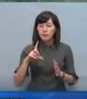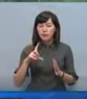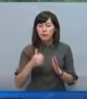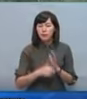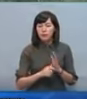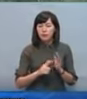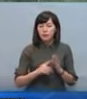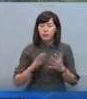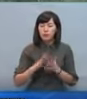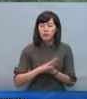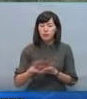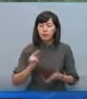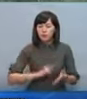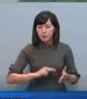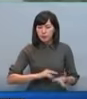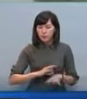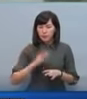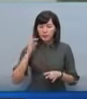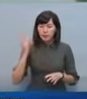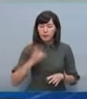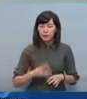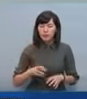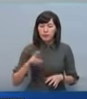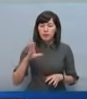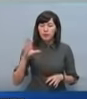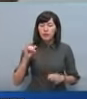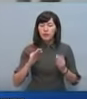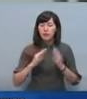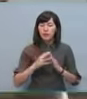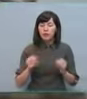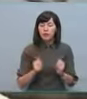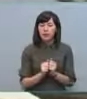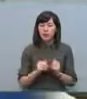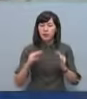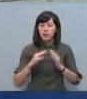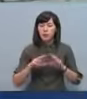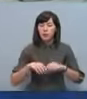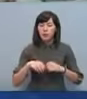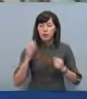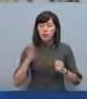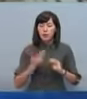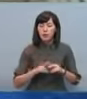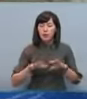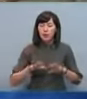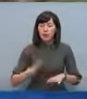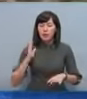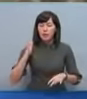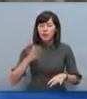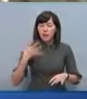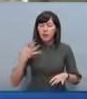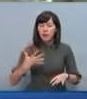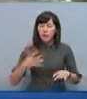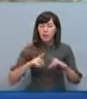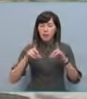осындай тазалау жұмыстарын жүргізіп бітуіміз қажет. Қожа Ахмет Яссауи кезенесі маңындағы үйлері бұзылып жатқан мына жерлерге болашақта 5 бірдей